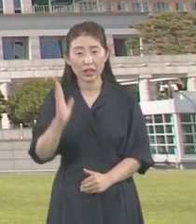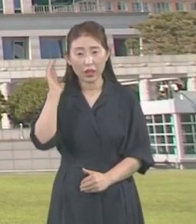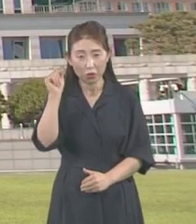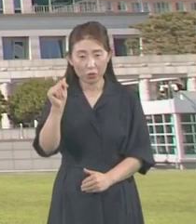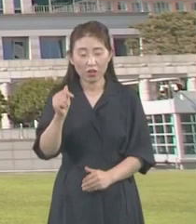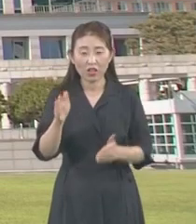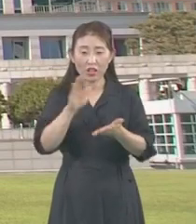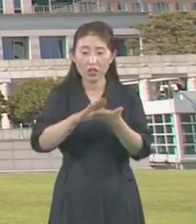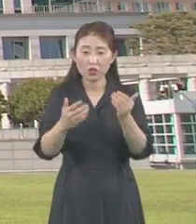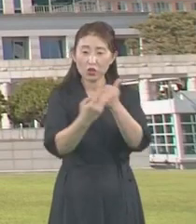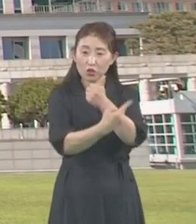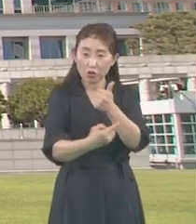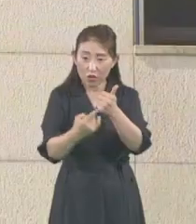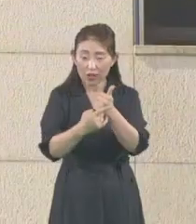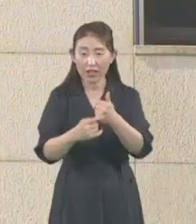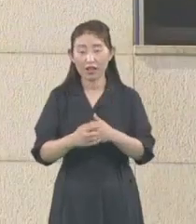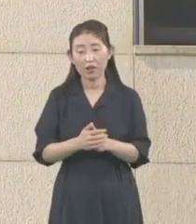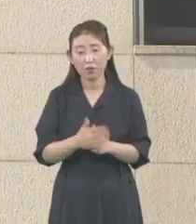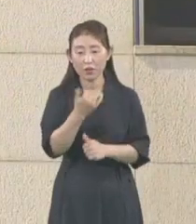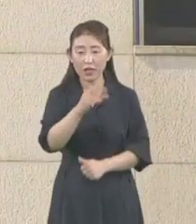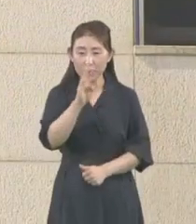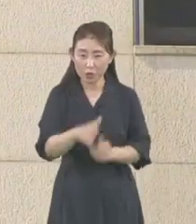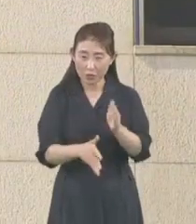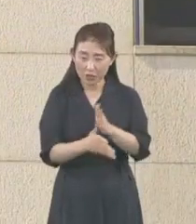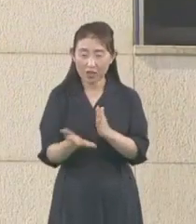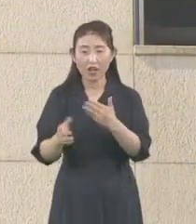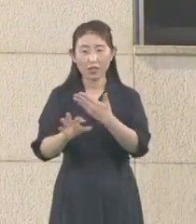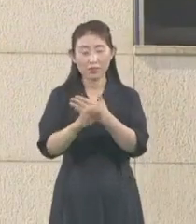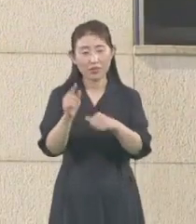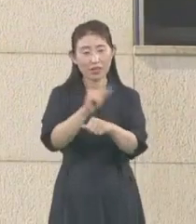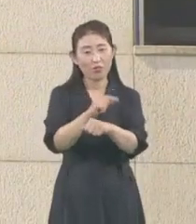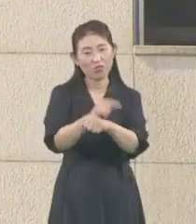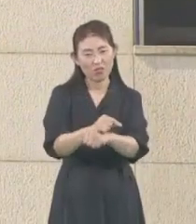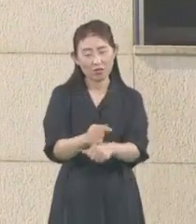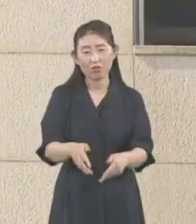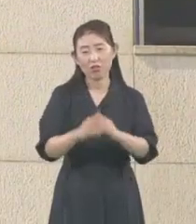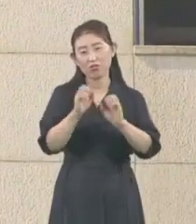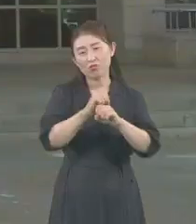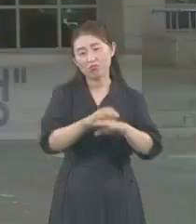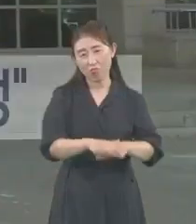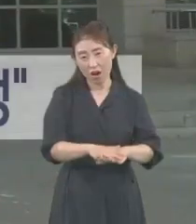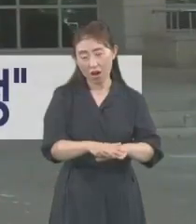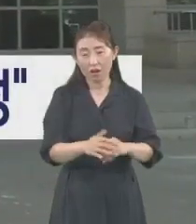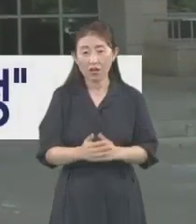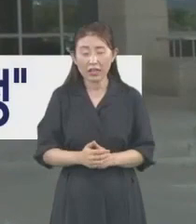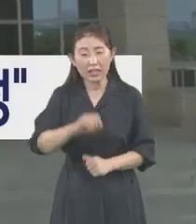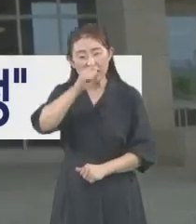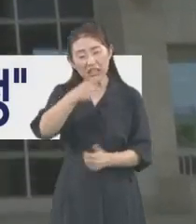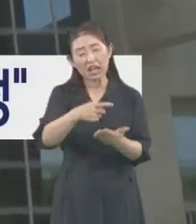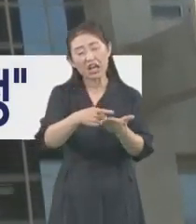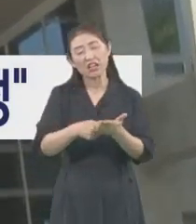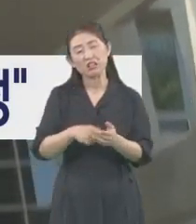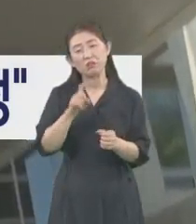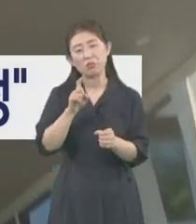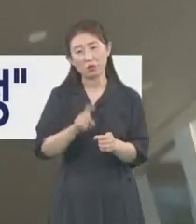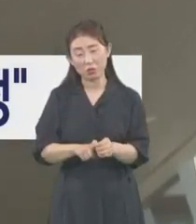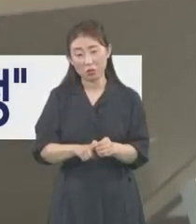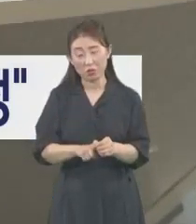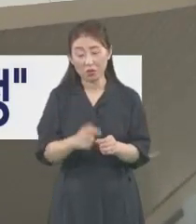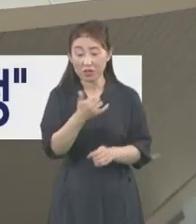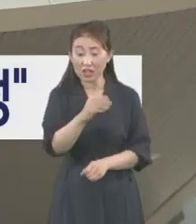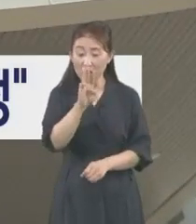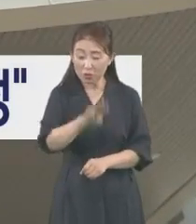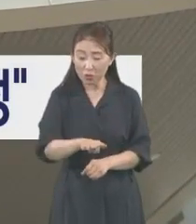대통령직 인수위가 밝혔던 임시 집무실 설치가 무산된 가운데 최근 대통령실 관계자는 예산을 아끼기 위한 조치라며 당장